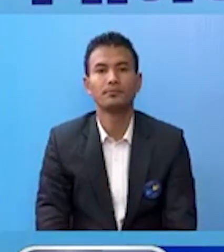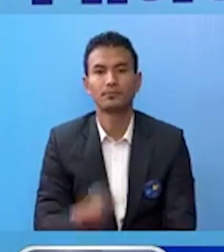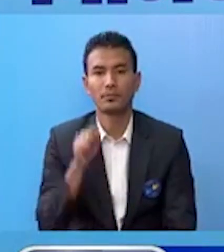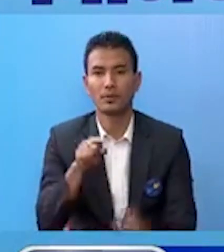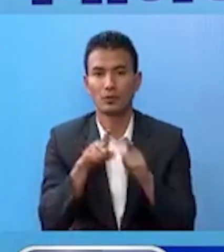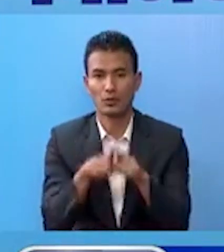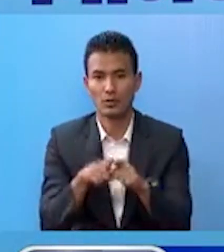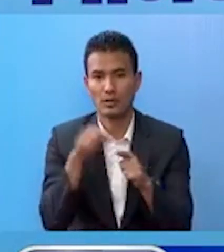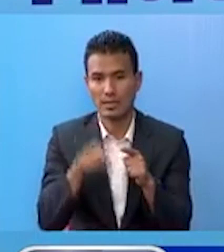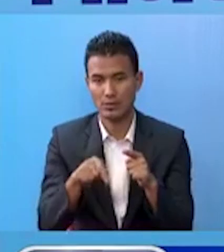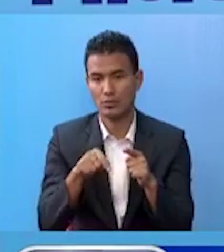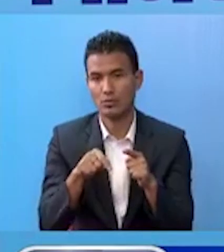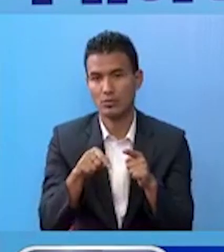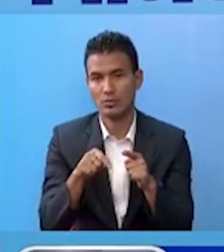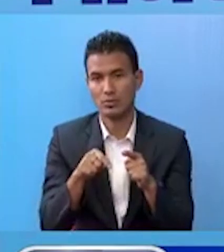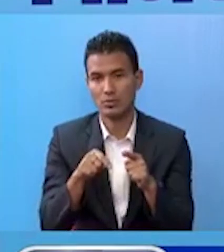यसका साथै आजको यो